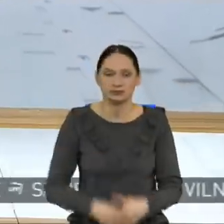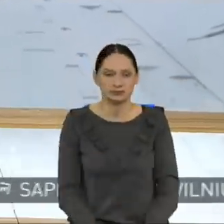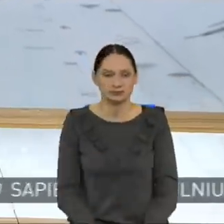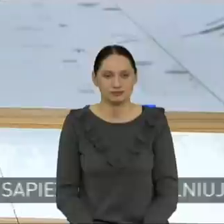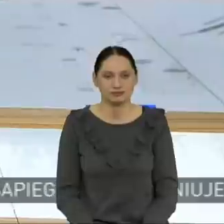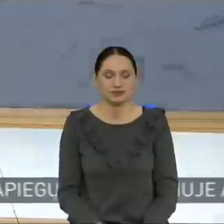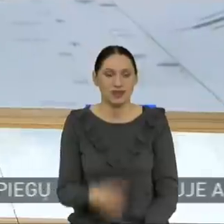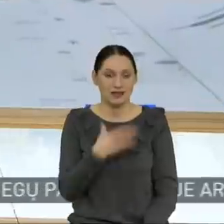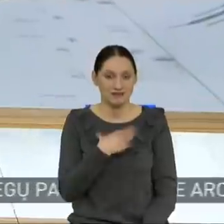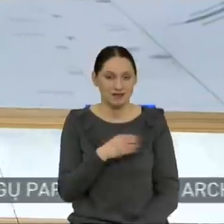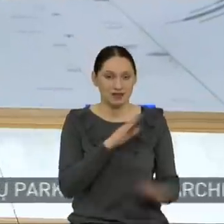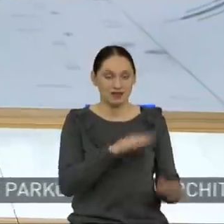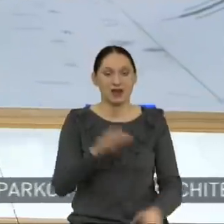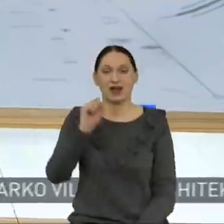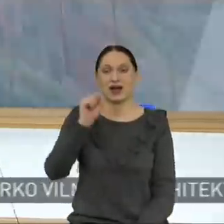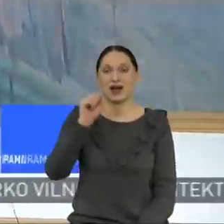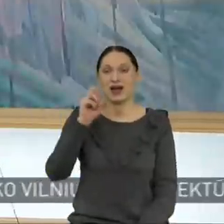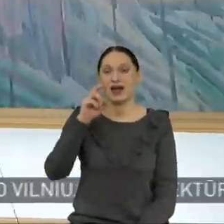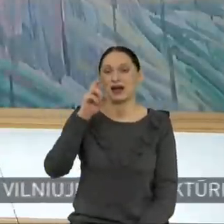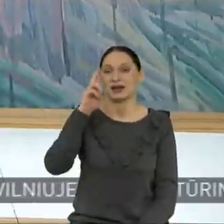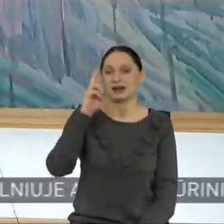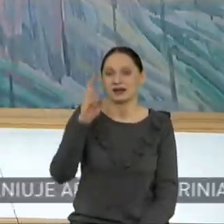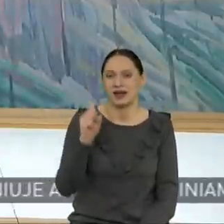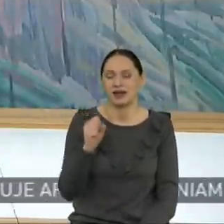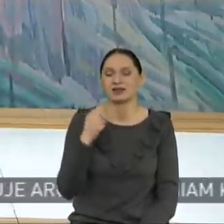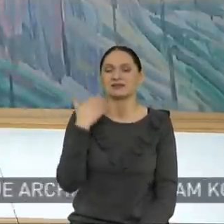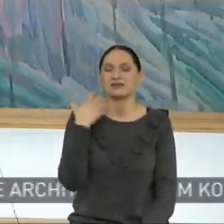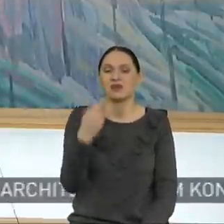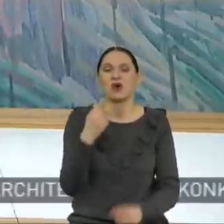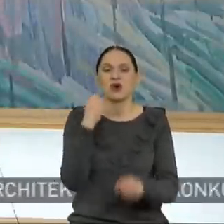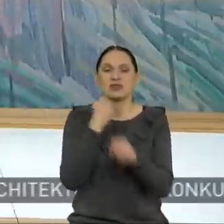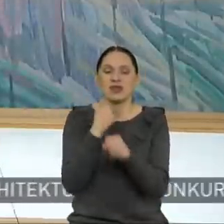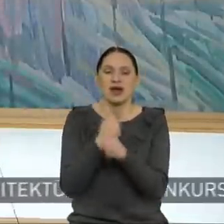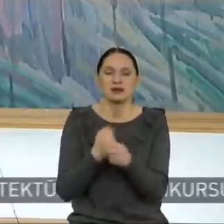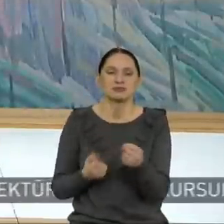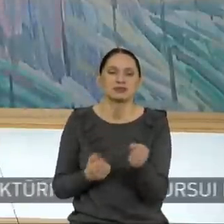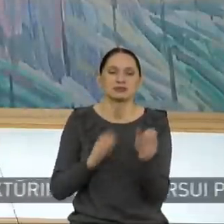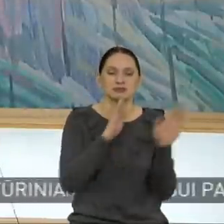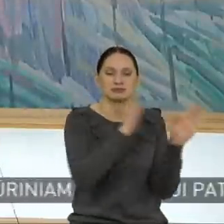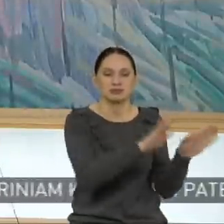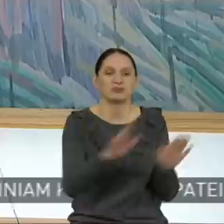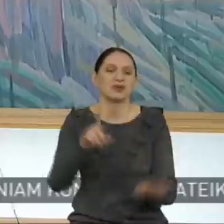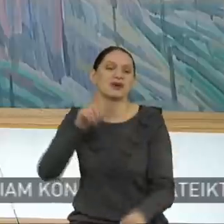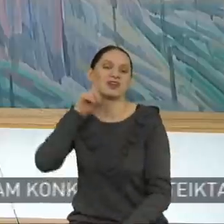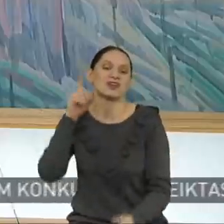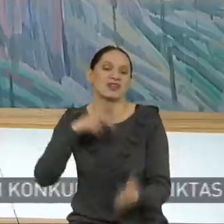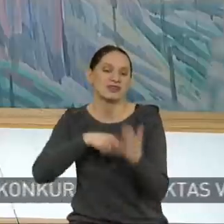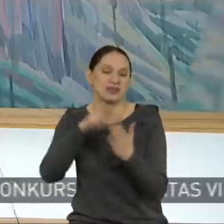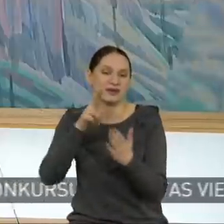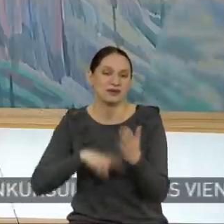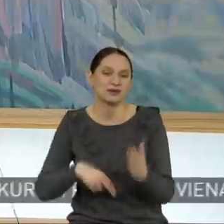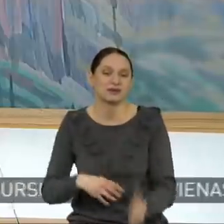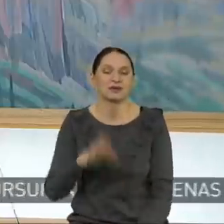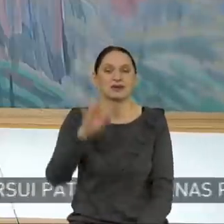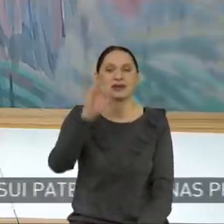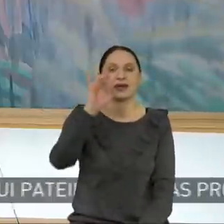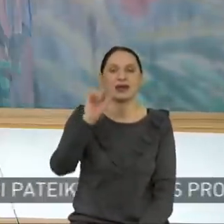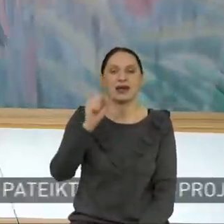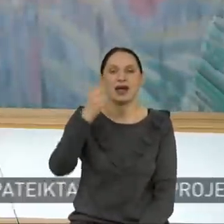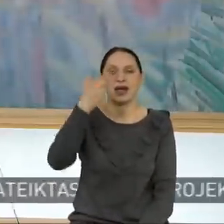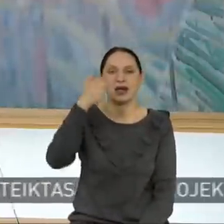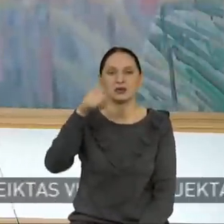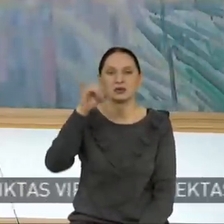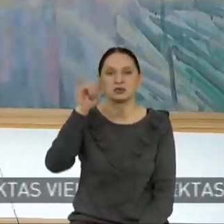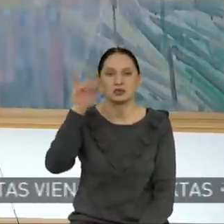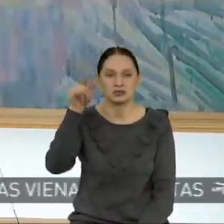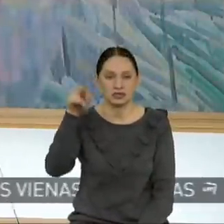Vilniuje galerijoje Arka savo pastarųjų metų darbus eksponuoja menininkė jaunosios kartos tapytoja Mykolė Ganinsauskaitė.